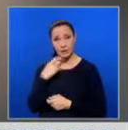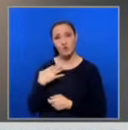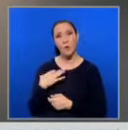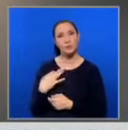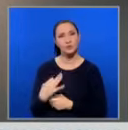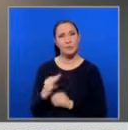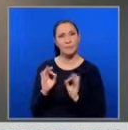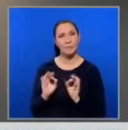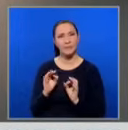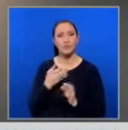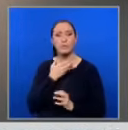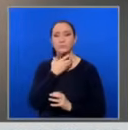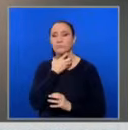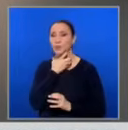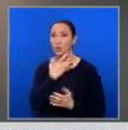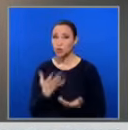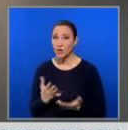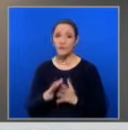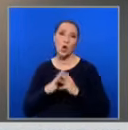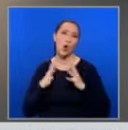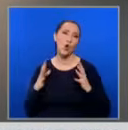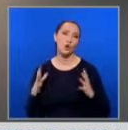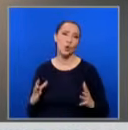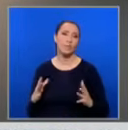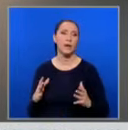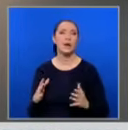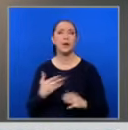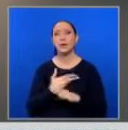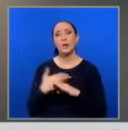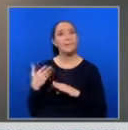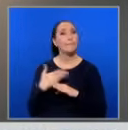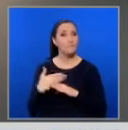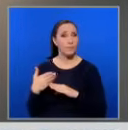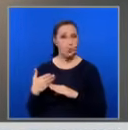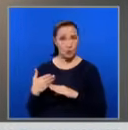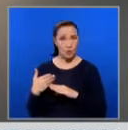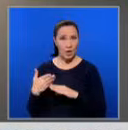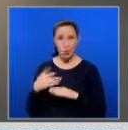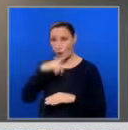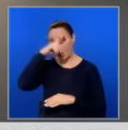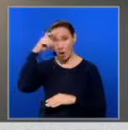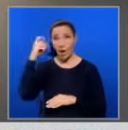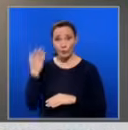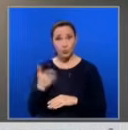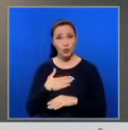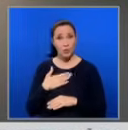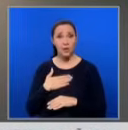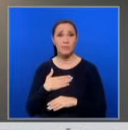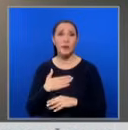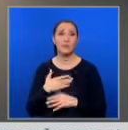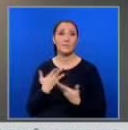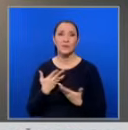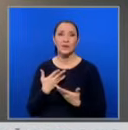Опасността, примерно, от задушаване е огромна. Значи постоянно лятно време има обезводняване